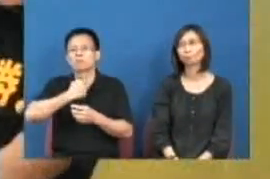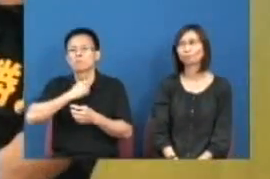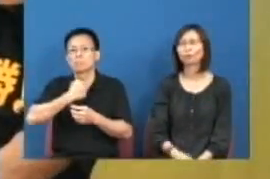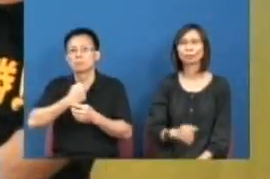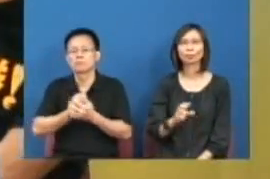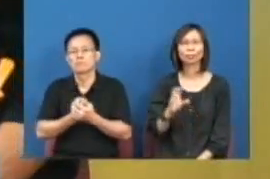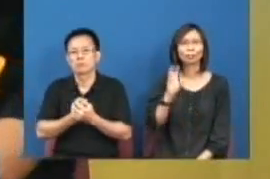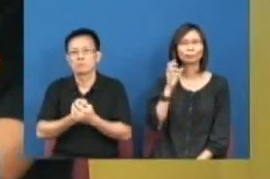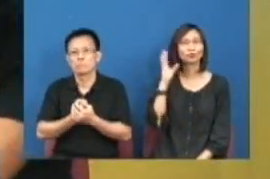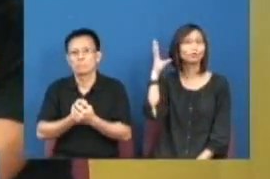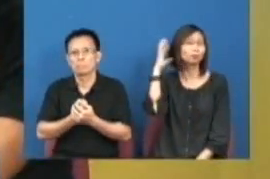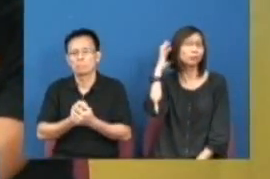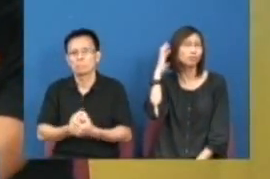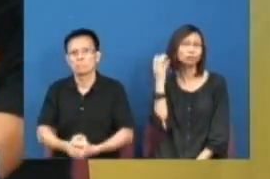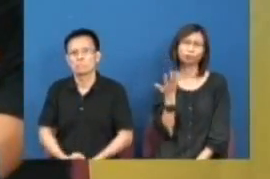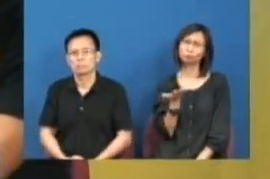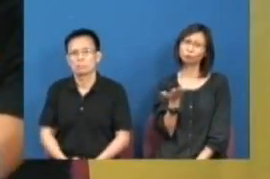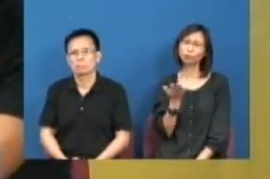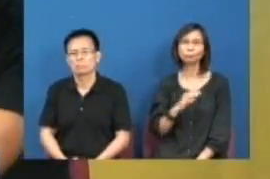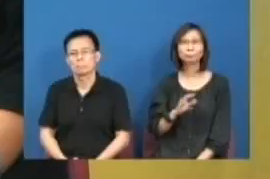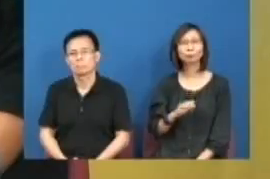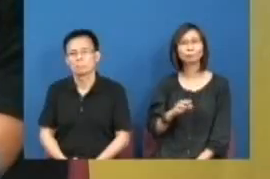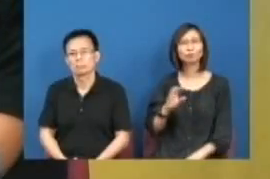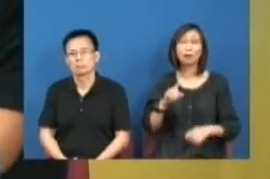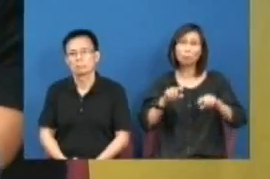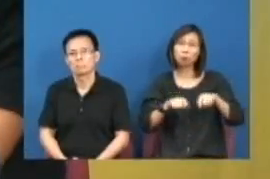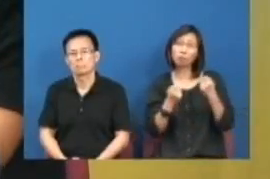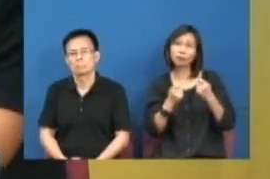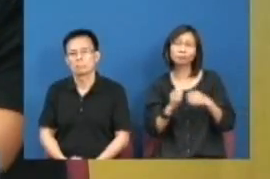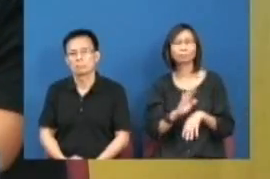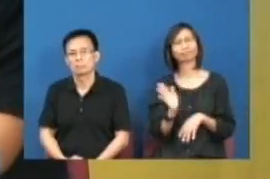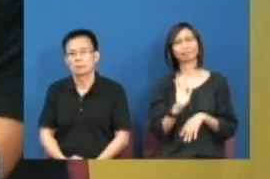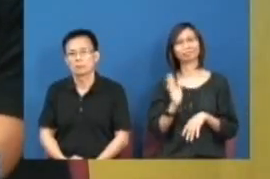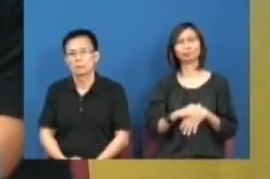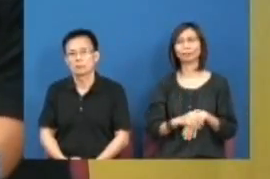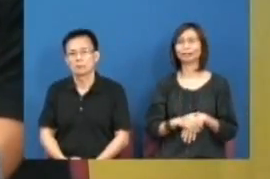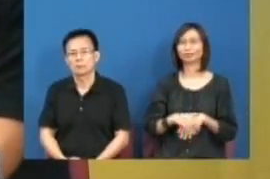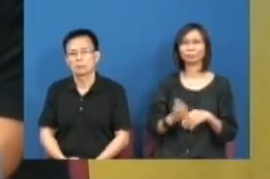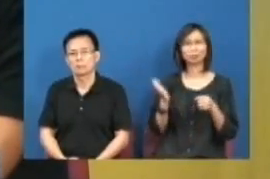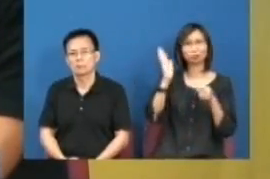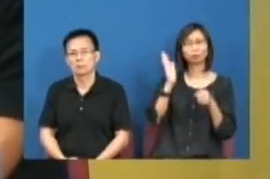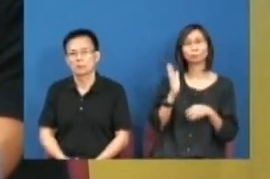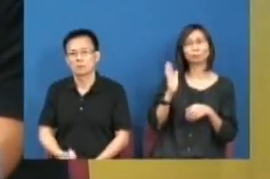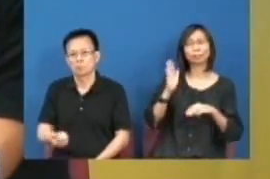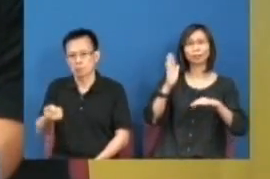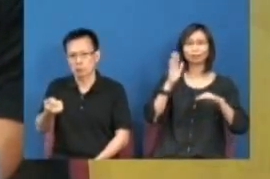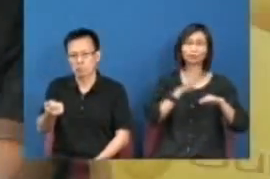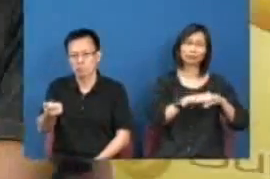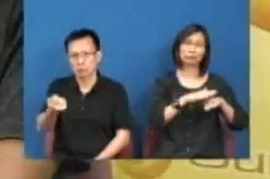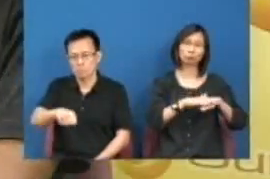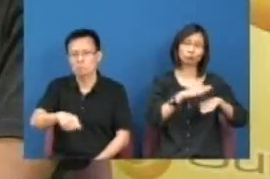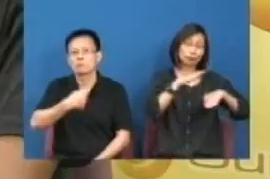咪 warning 壞咗啊？咁唔係，其實係某程度上專登將把聲冚咗，或者係 冇咗啦，即係冇咗把聲啦。咁